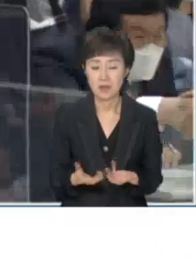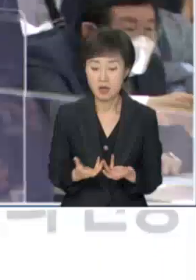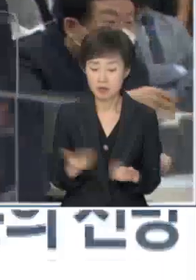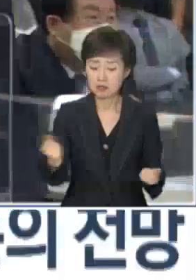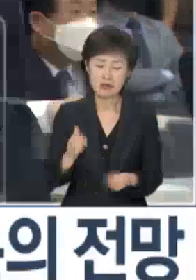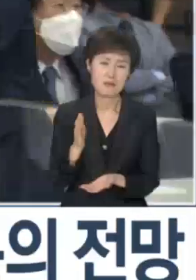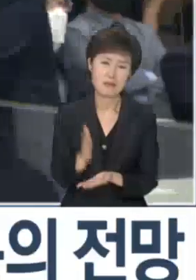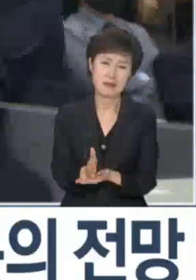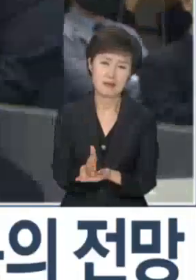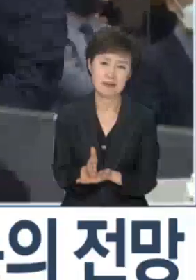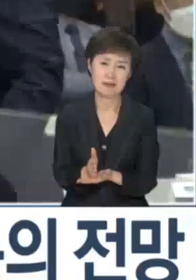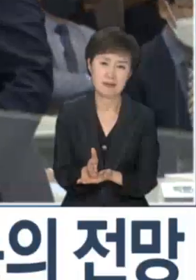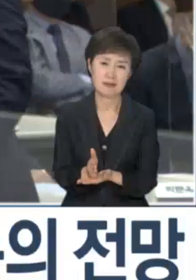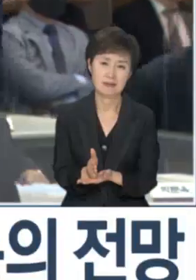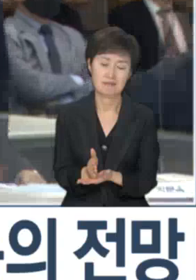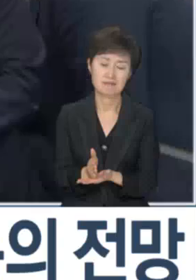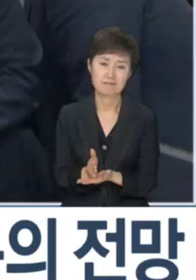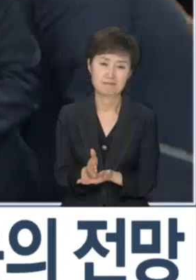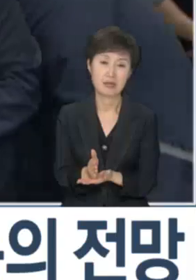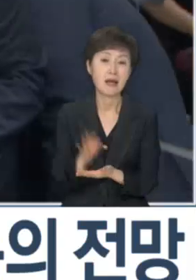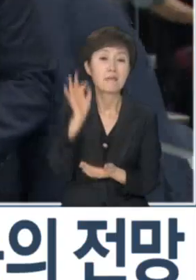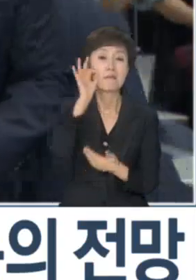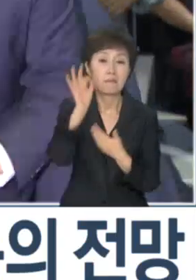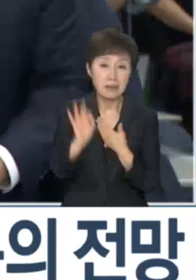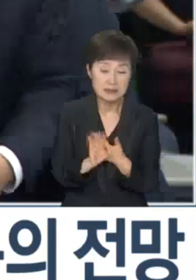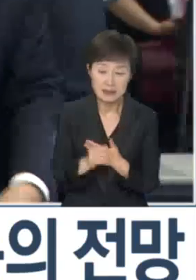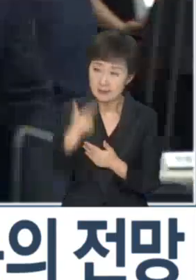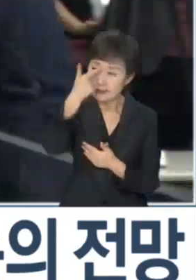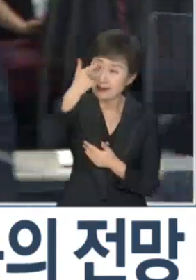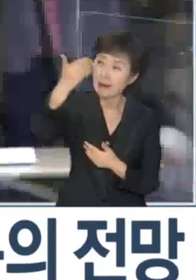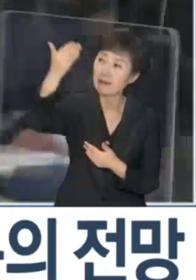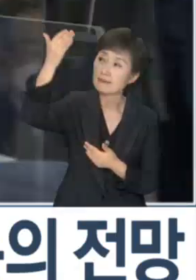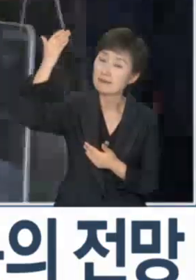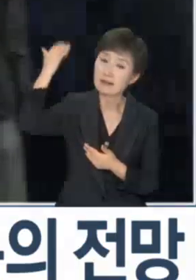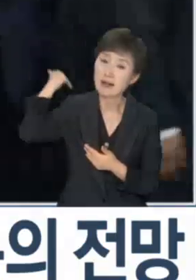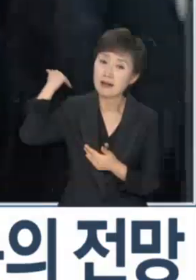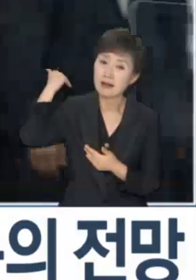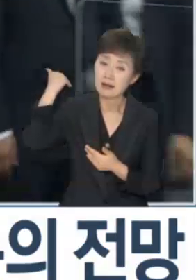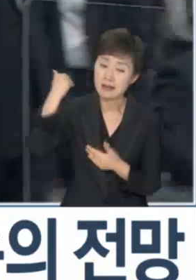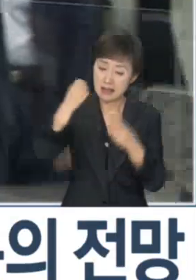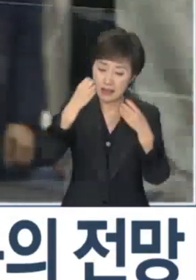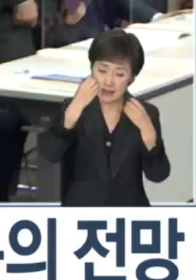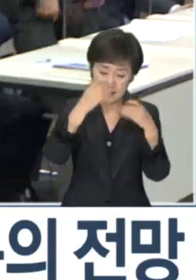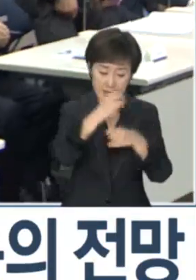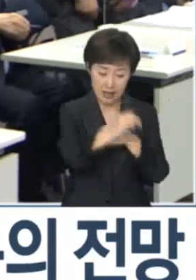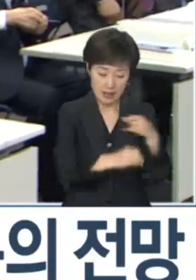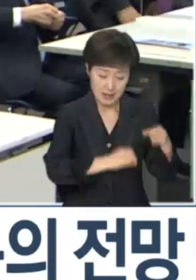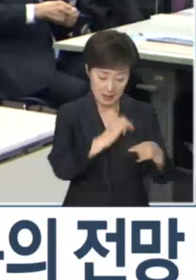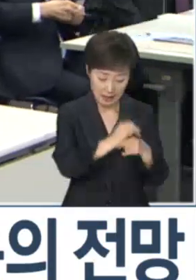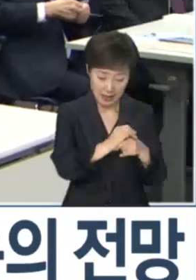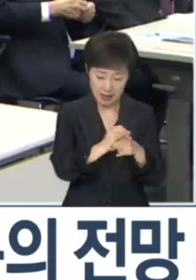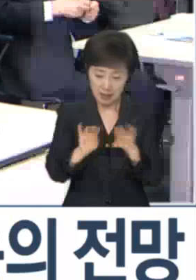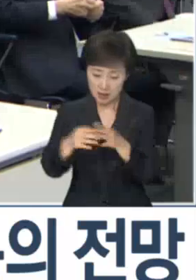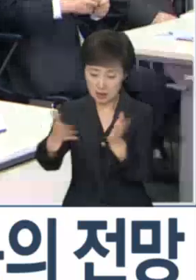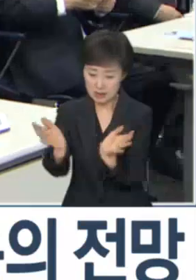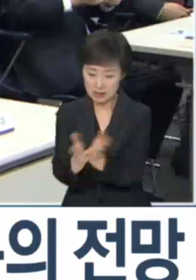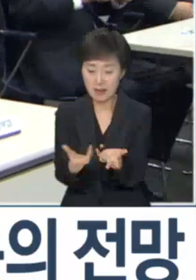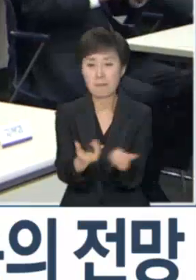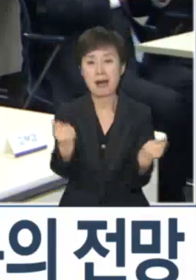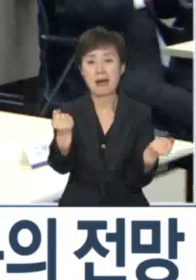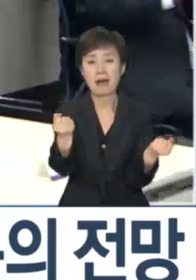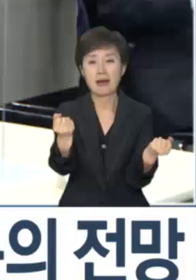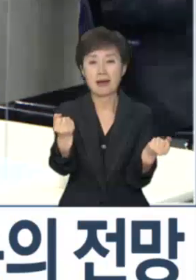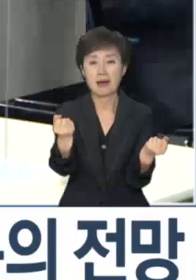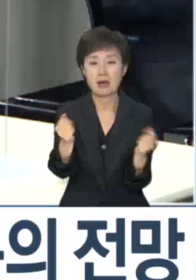하지 말자. 만약에 과거처럼 과거에 새천년민주당 열린우리당처럼 분열해서